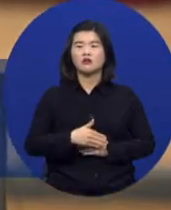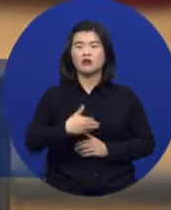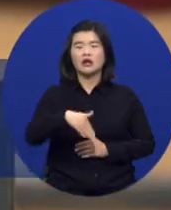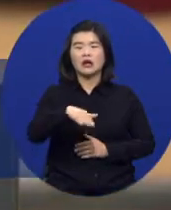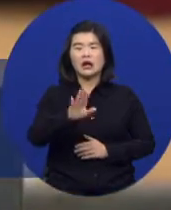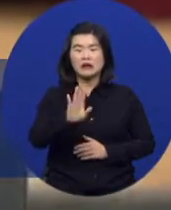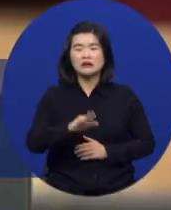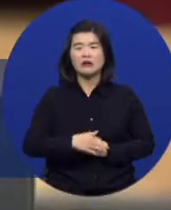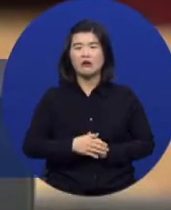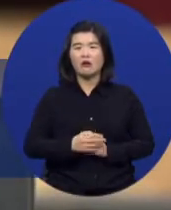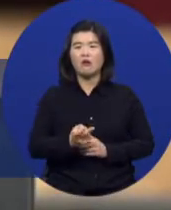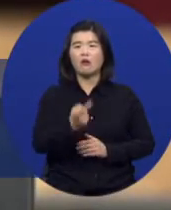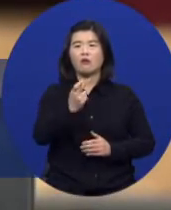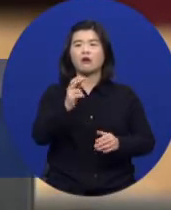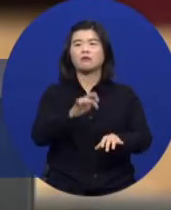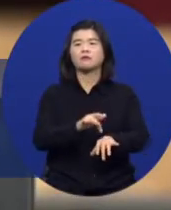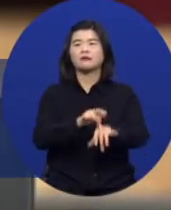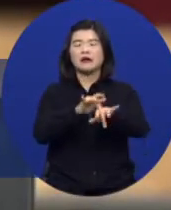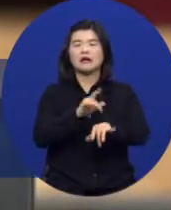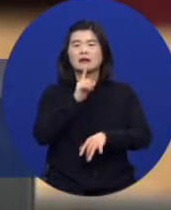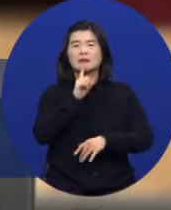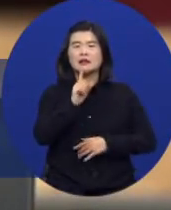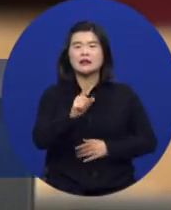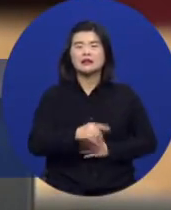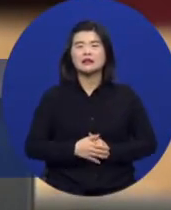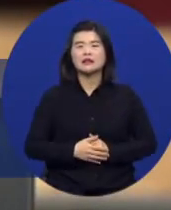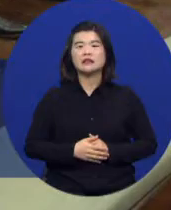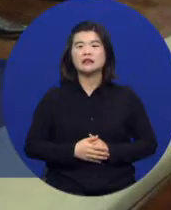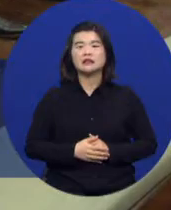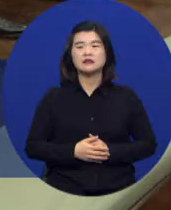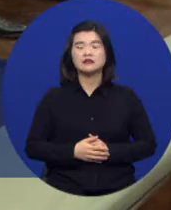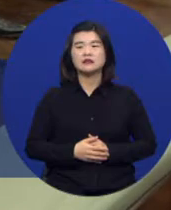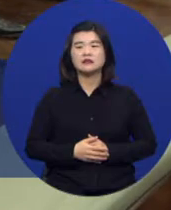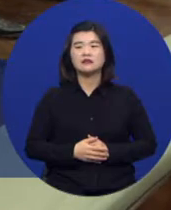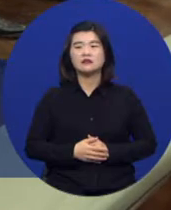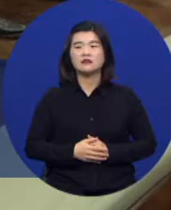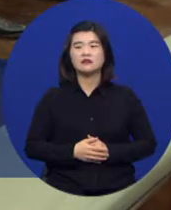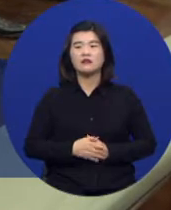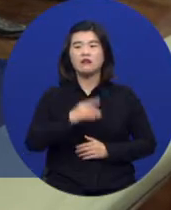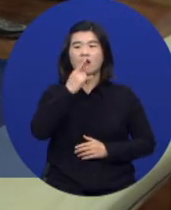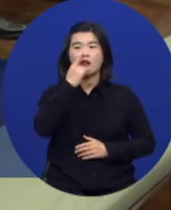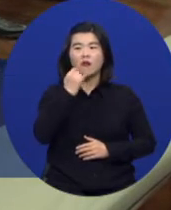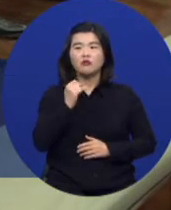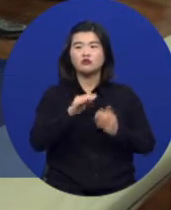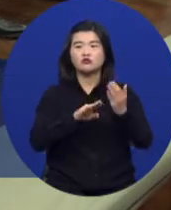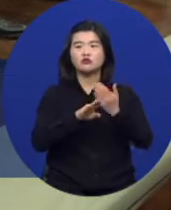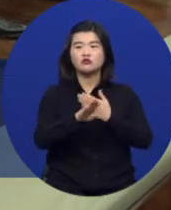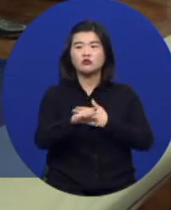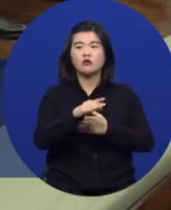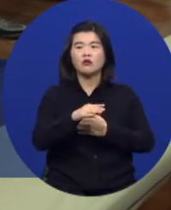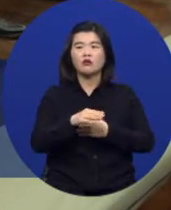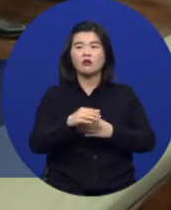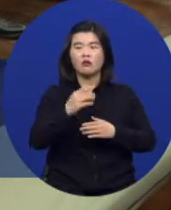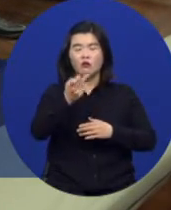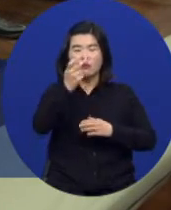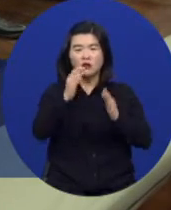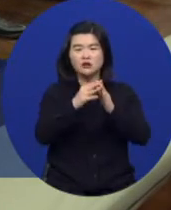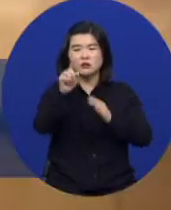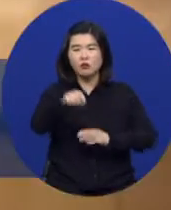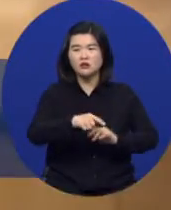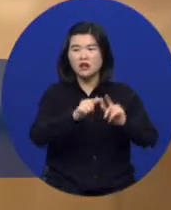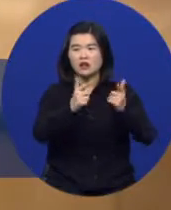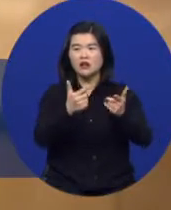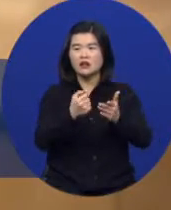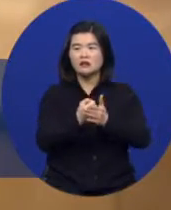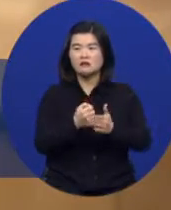곱절 나도난 오빠가 어서지지는 거라 오르막이 어서지지 우리 어머니 이게 그 때문에 오빠 안